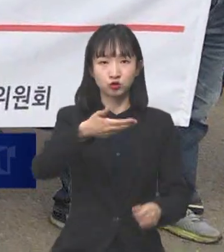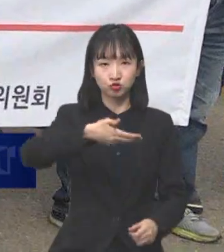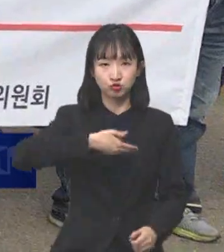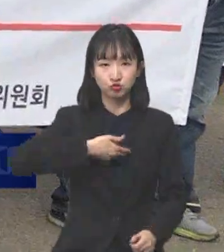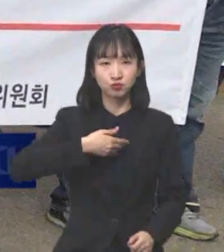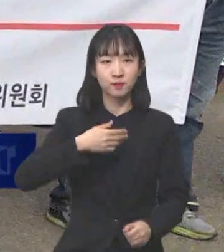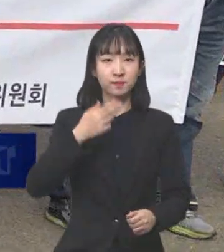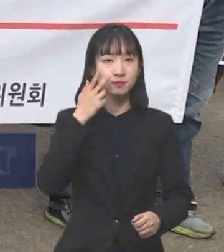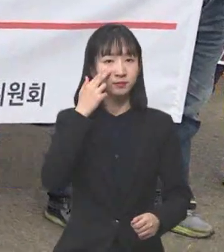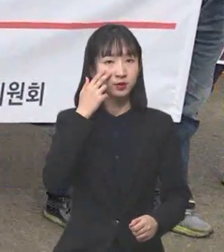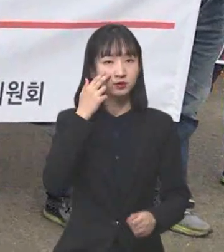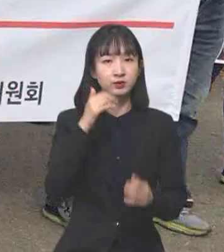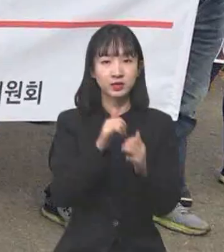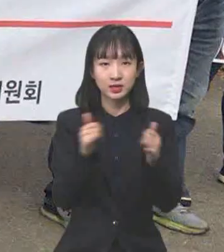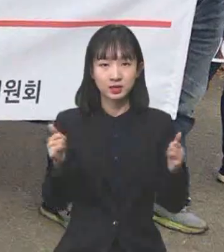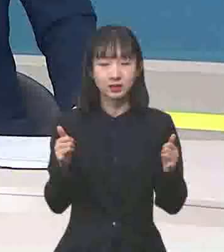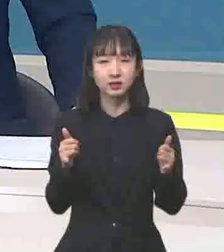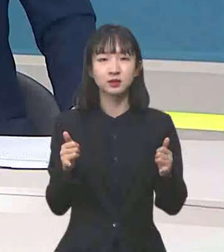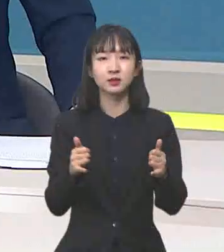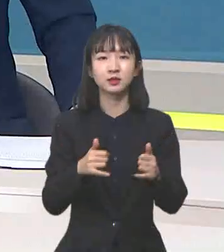치유해야 한다고 덧붙였습니다